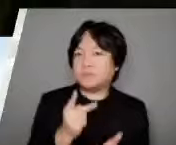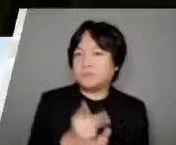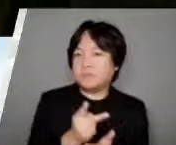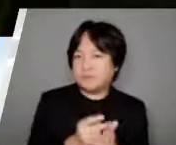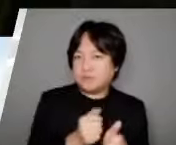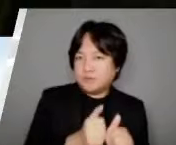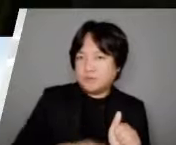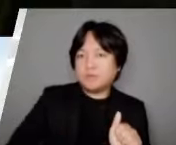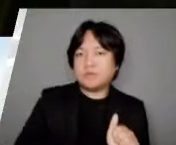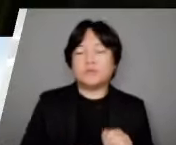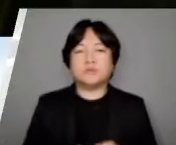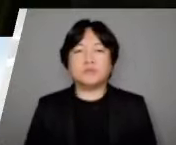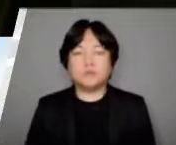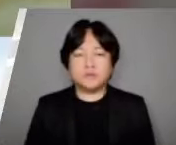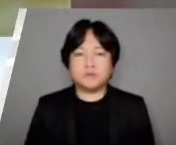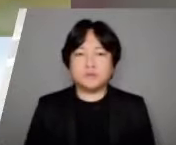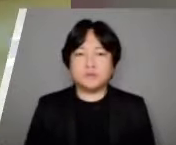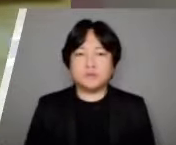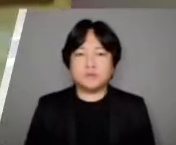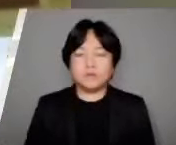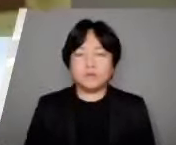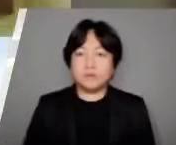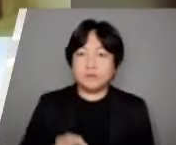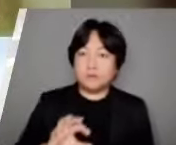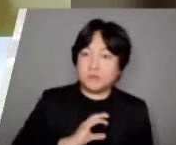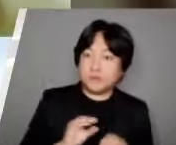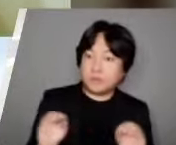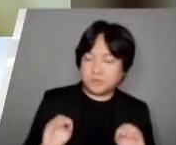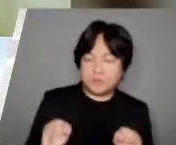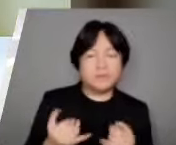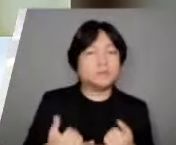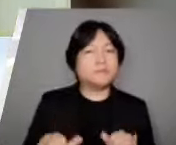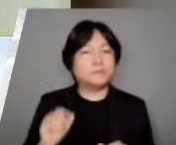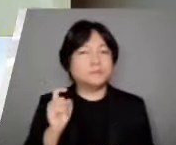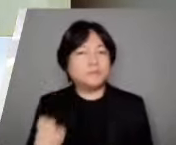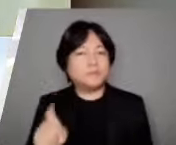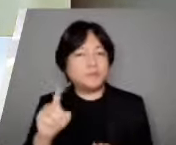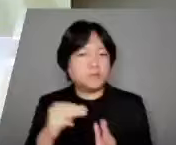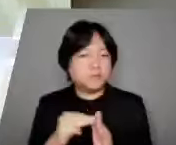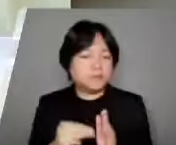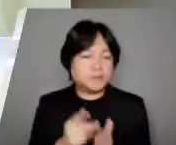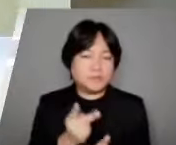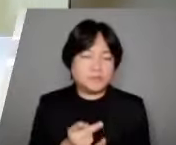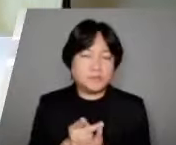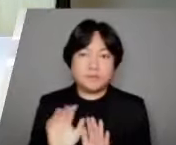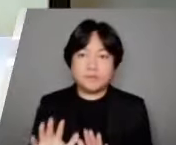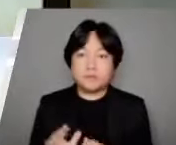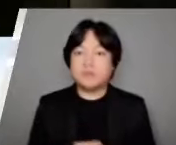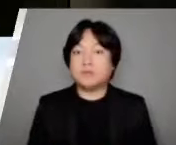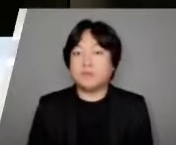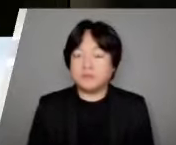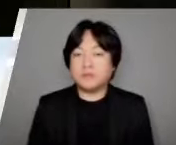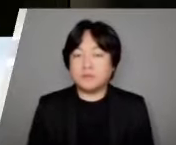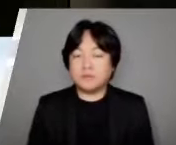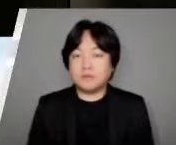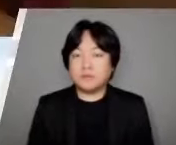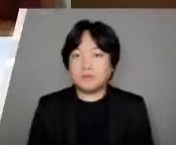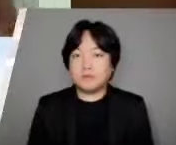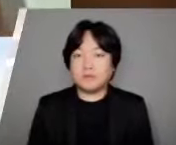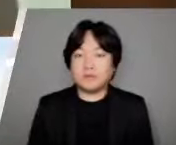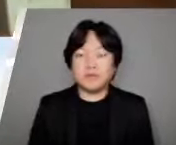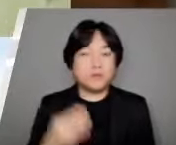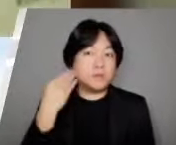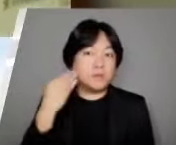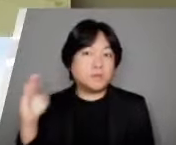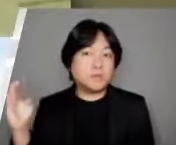ang mga hindi nakapag-uwi ng medalya. Bukod sa presidential citation, binigyan naman ng tig 2,000,000 piso ang bronze medalists